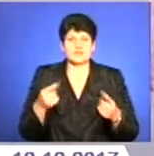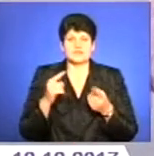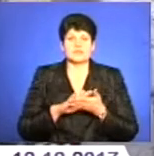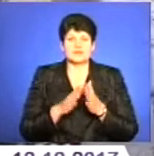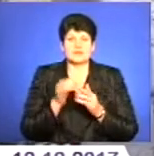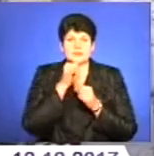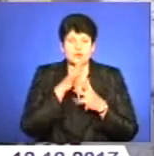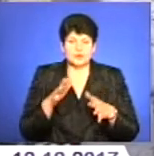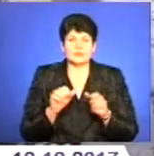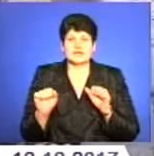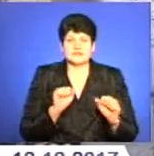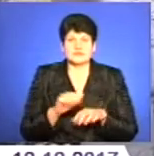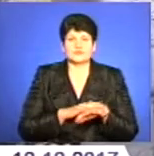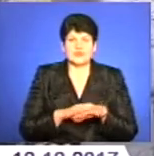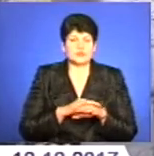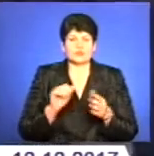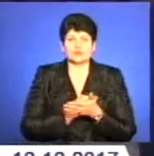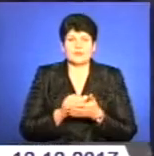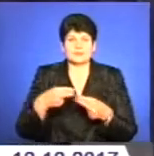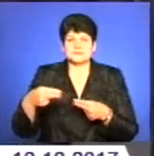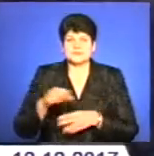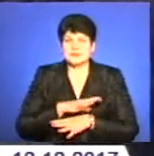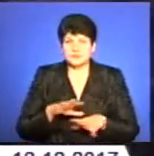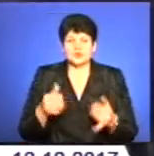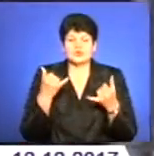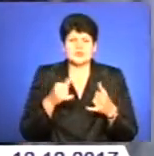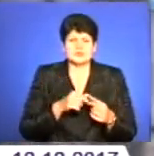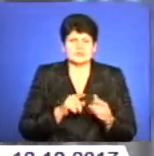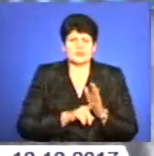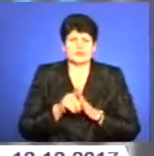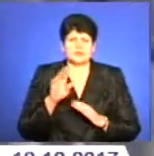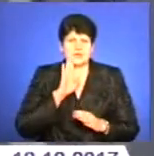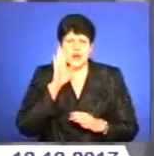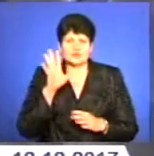бо керівництво ринку документ не підписувало. Сьогодні з самого ранку всі входи на